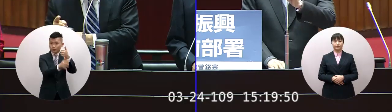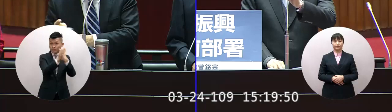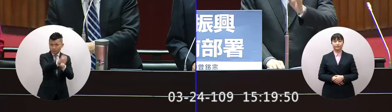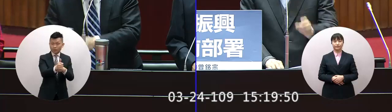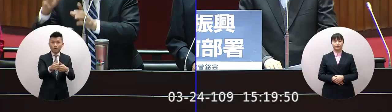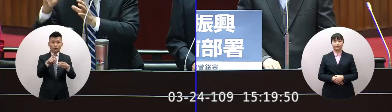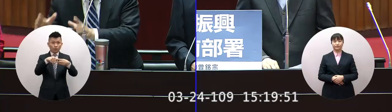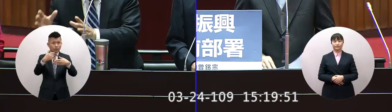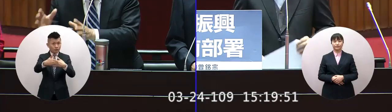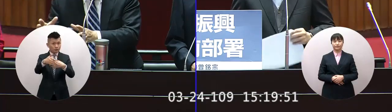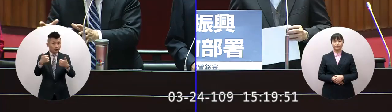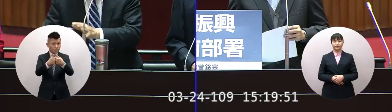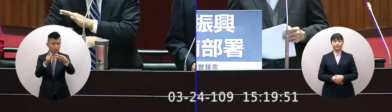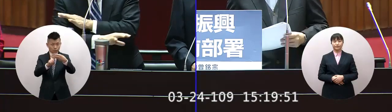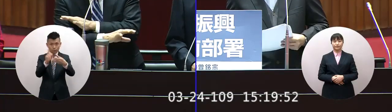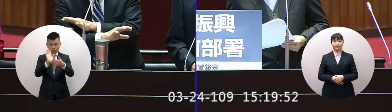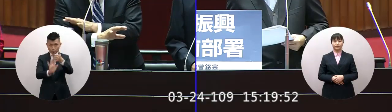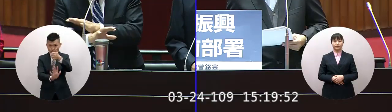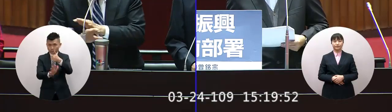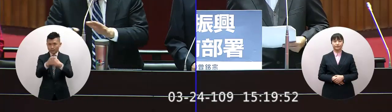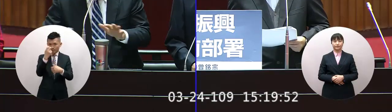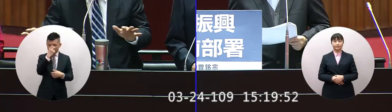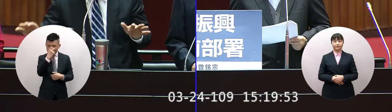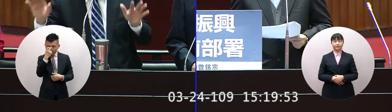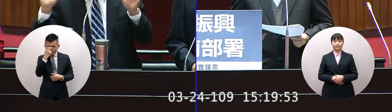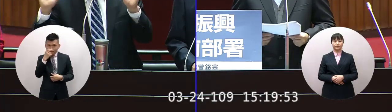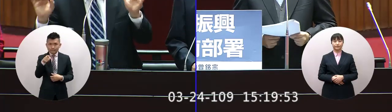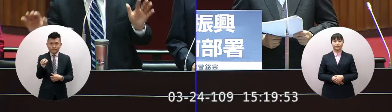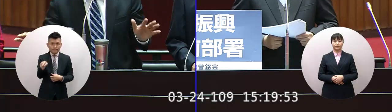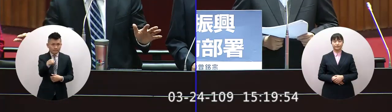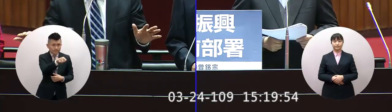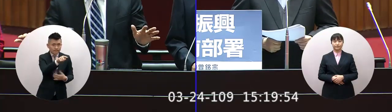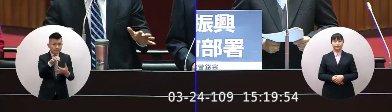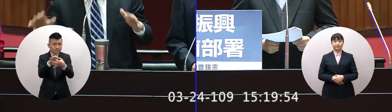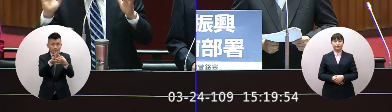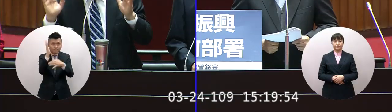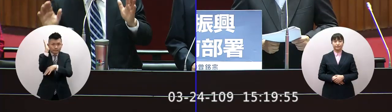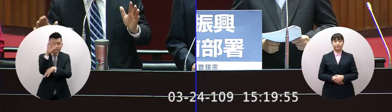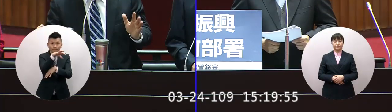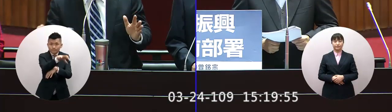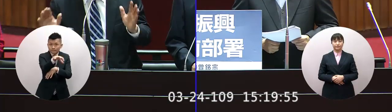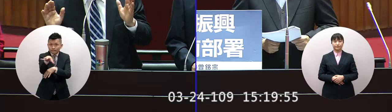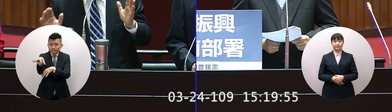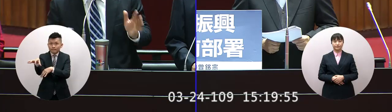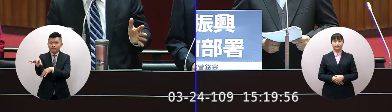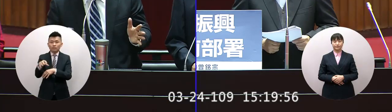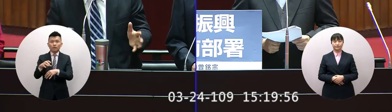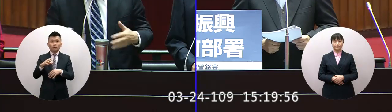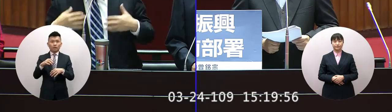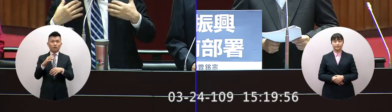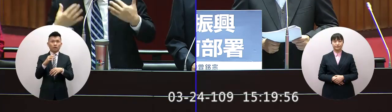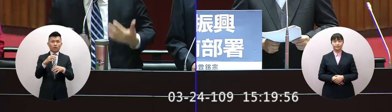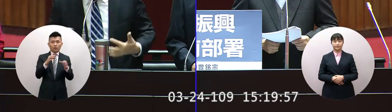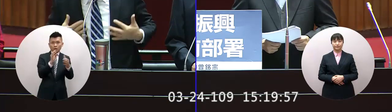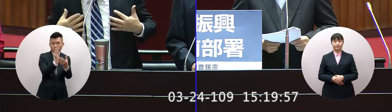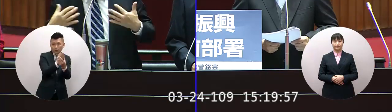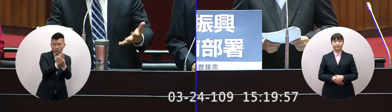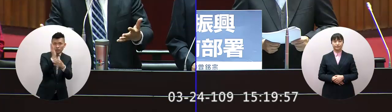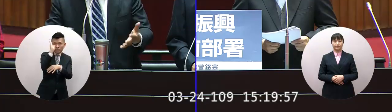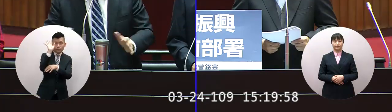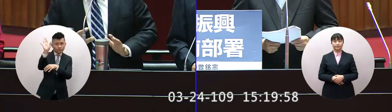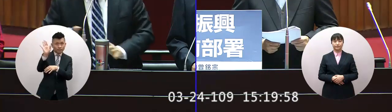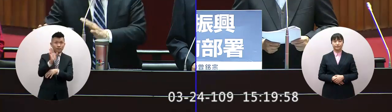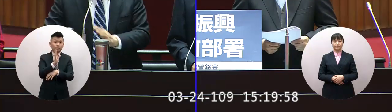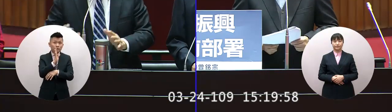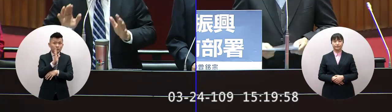程会主委紧盯这相关公部门，甚至国营事业，这会